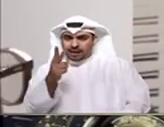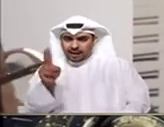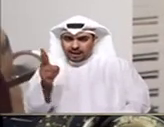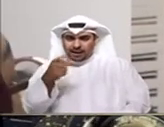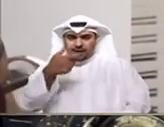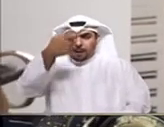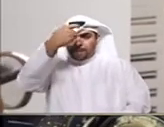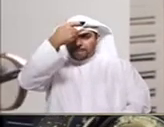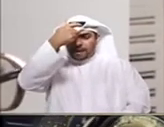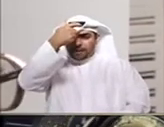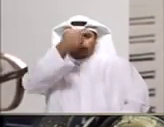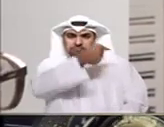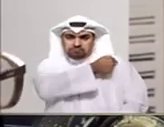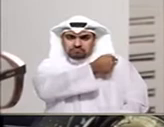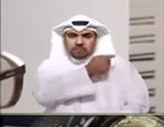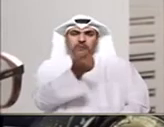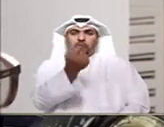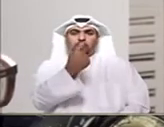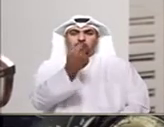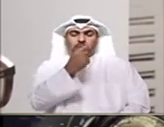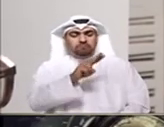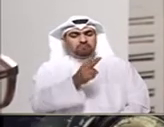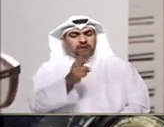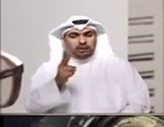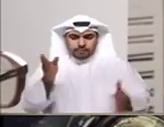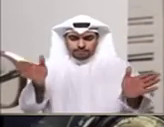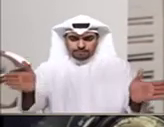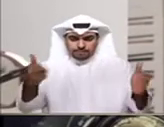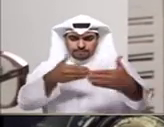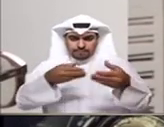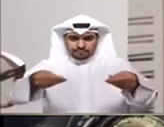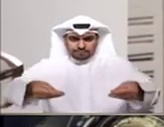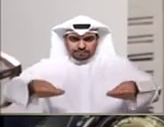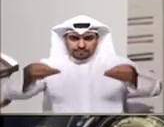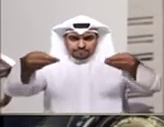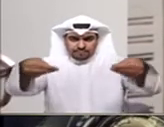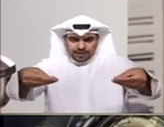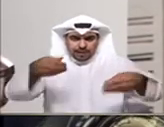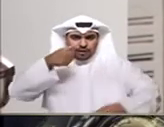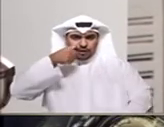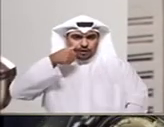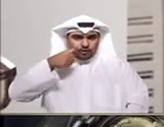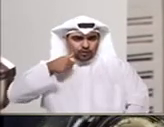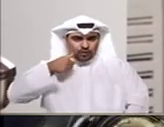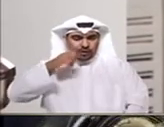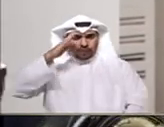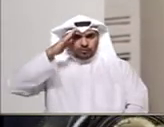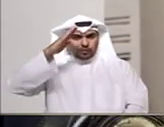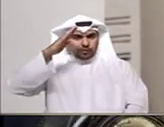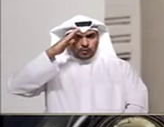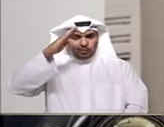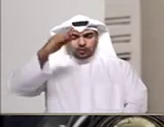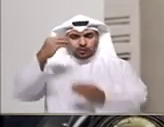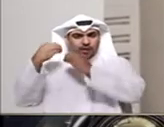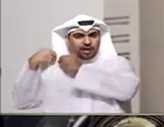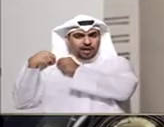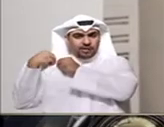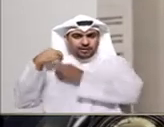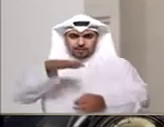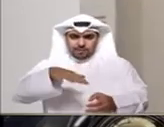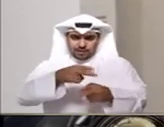صحية. نحن نثمن هذا الجهد الكبير، وهذه المساعدات إن شاء الله تغطي حوالي